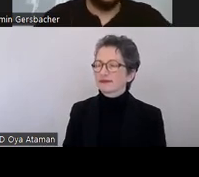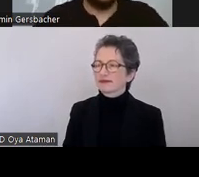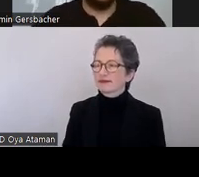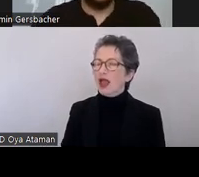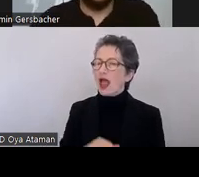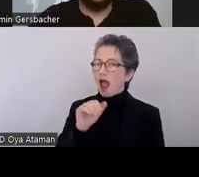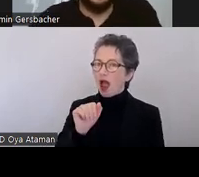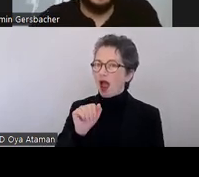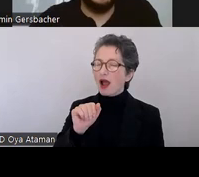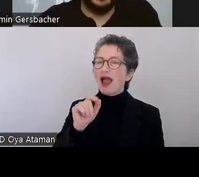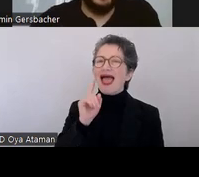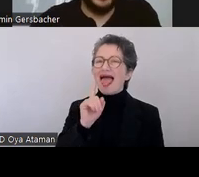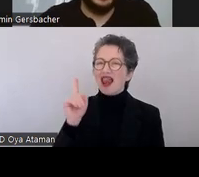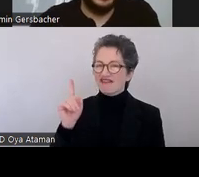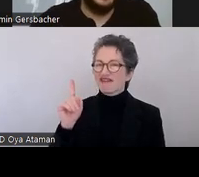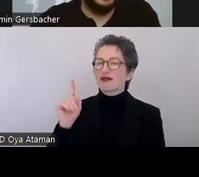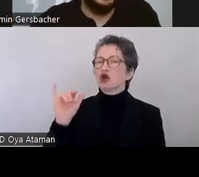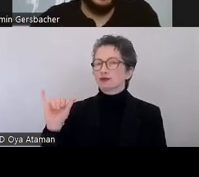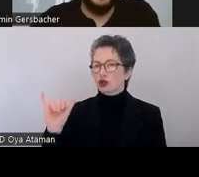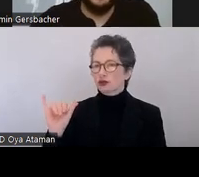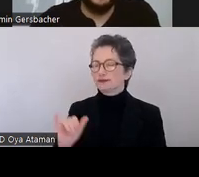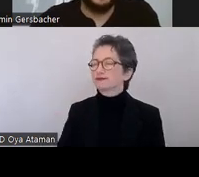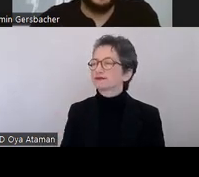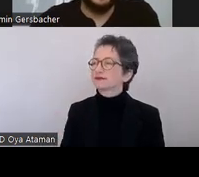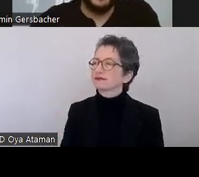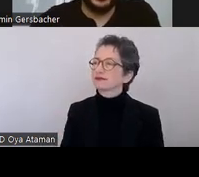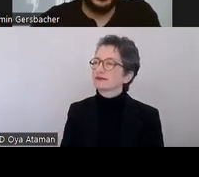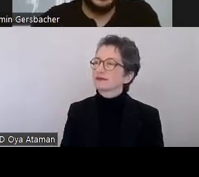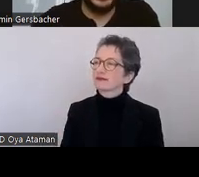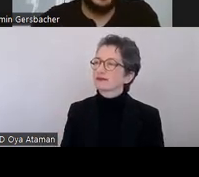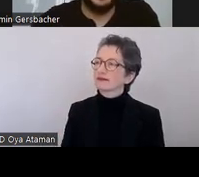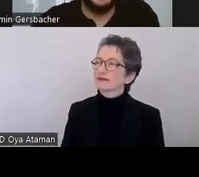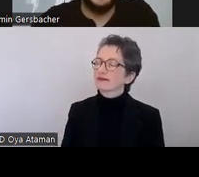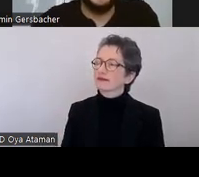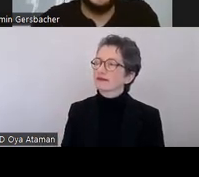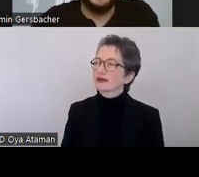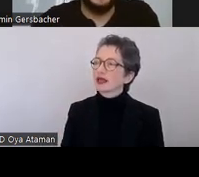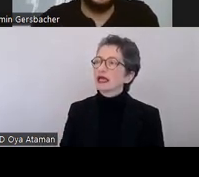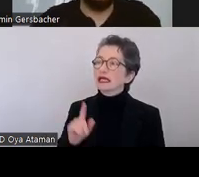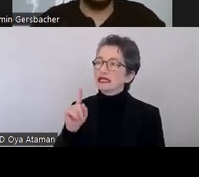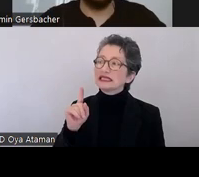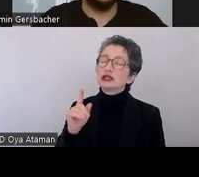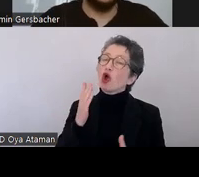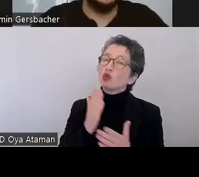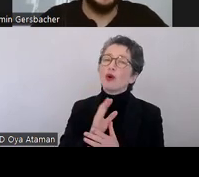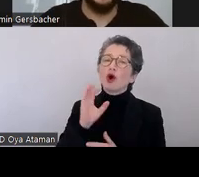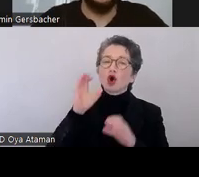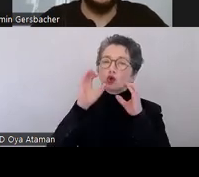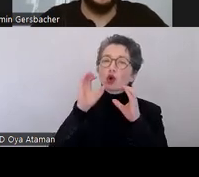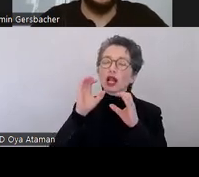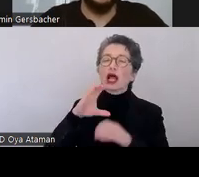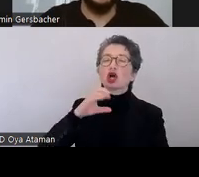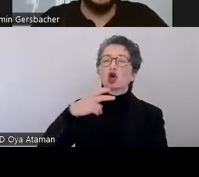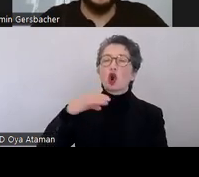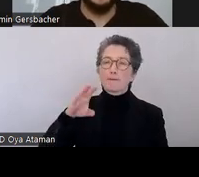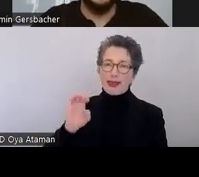Genau, und die gibt es für Chrome, ausschließlich für Chrome. Und die ermöglicht es, sich die